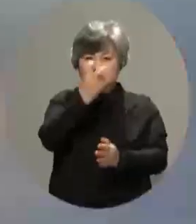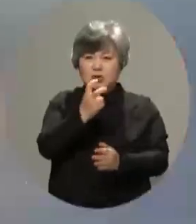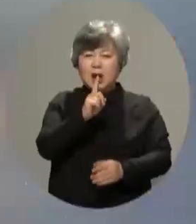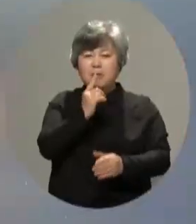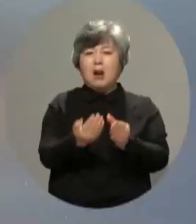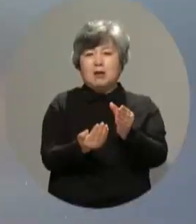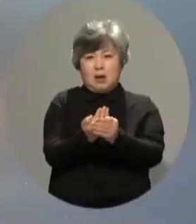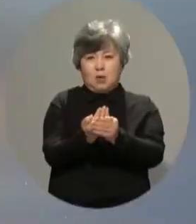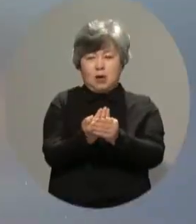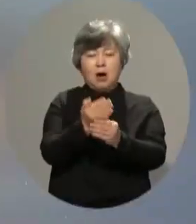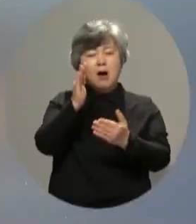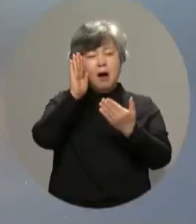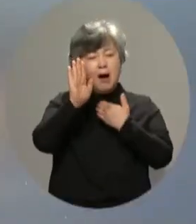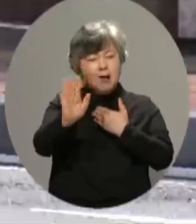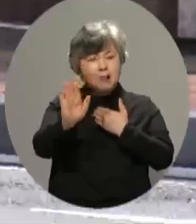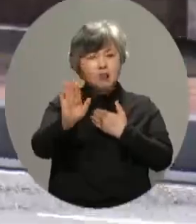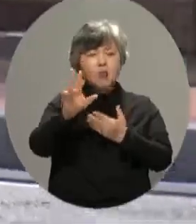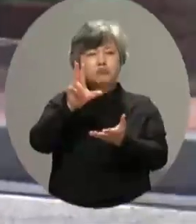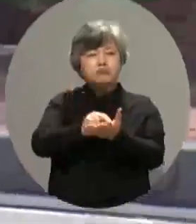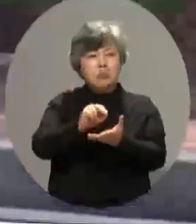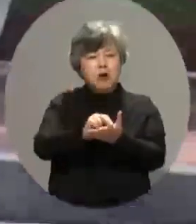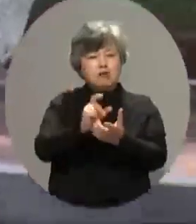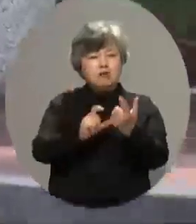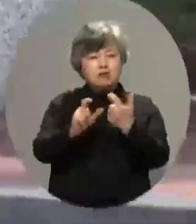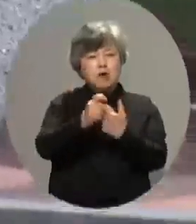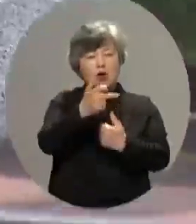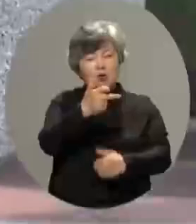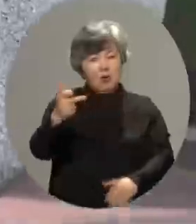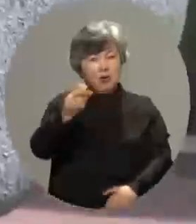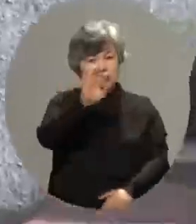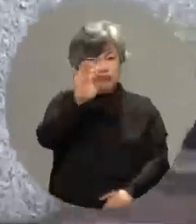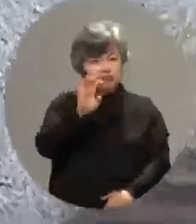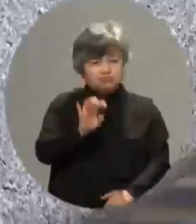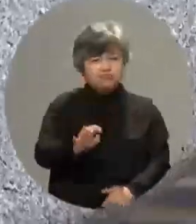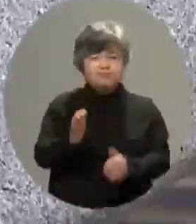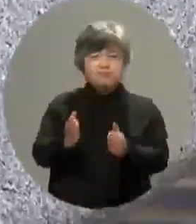나오는 등 향후 파장이 만만치 않을 전망입니다. MBC 뉴스 허연호입니다.